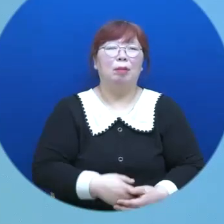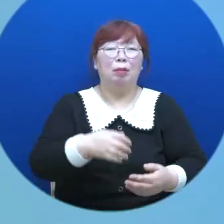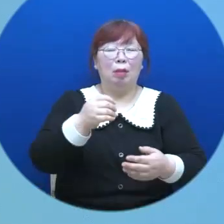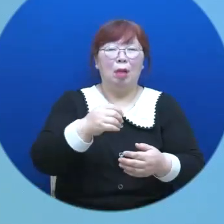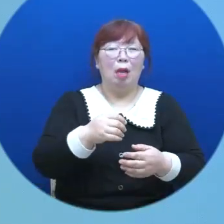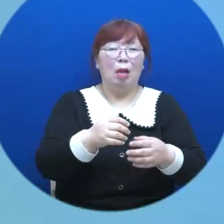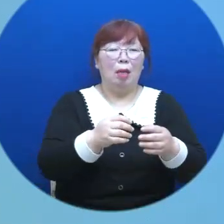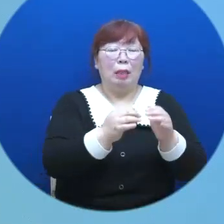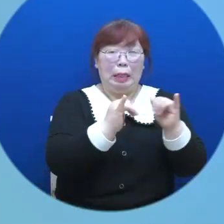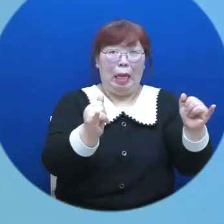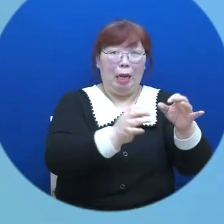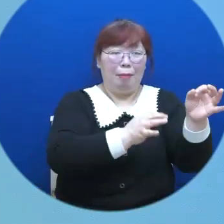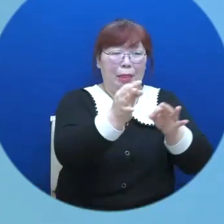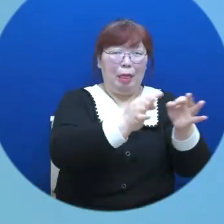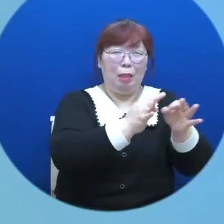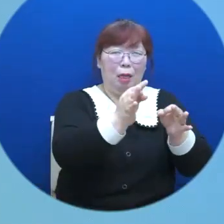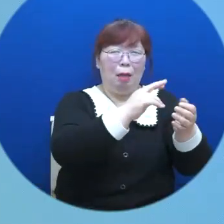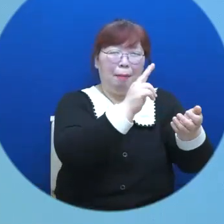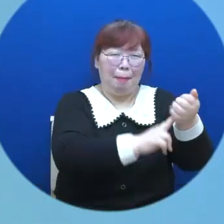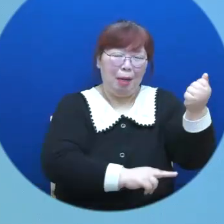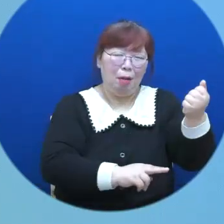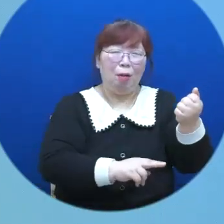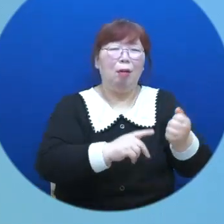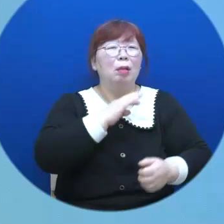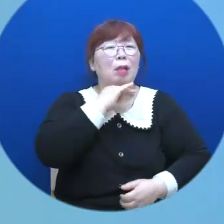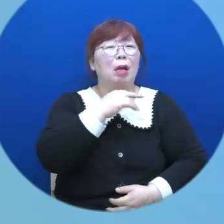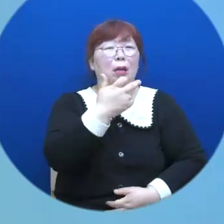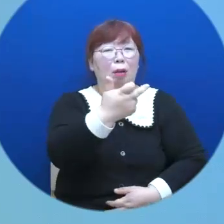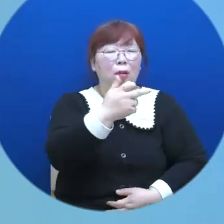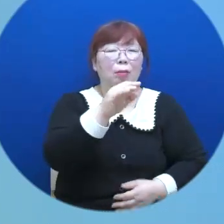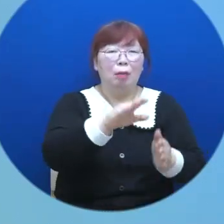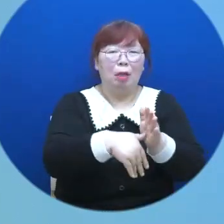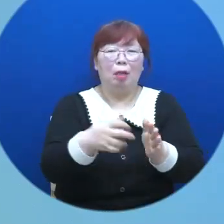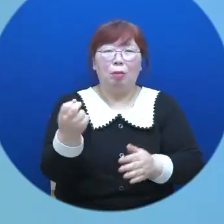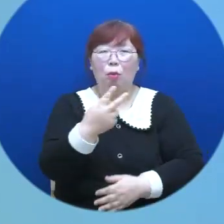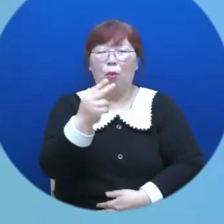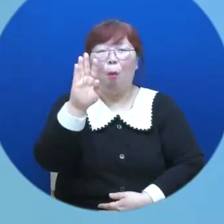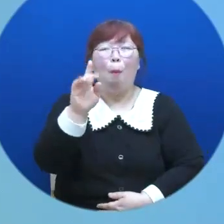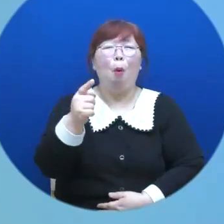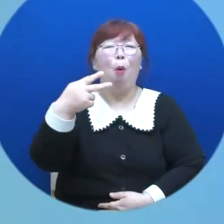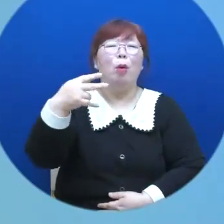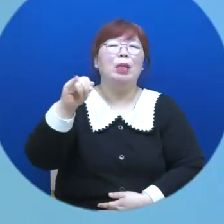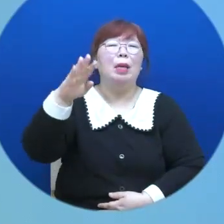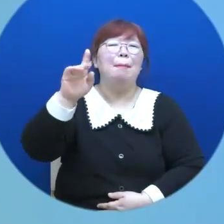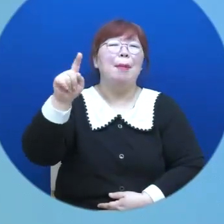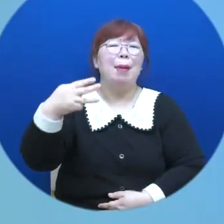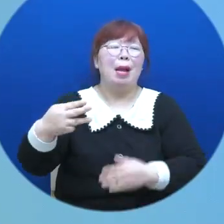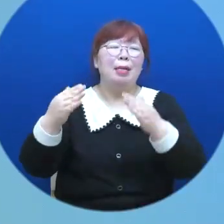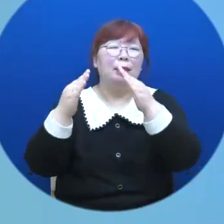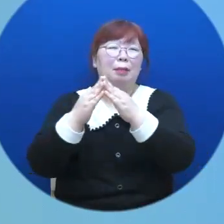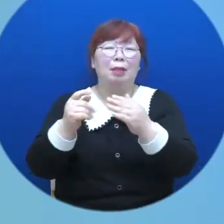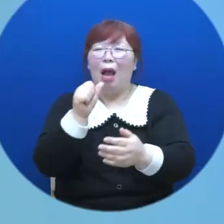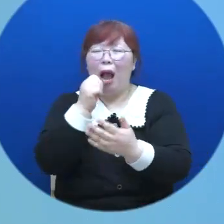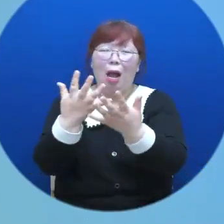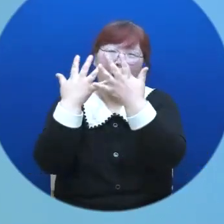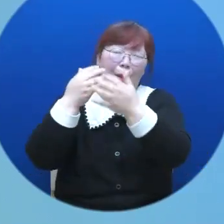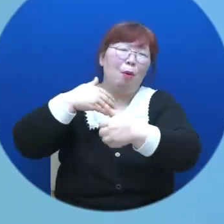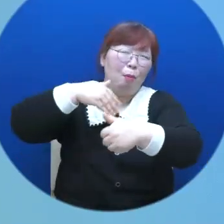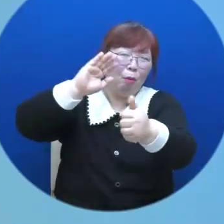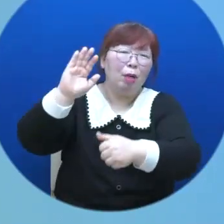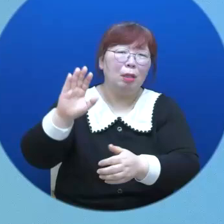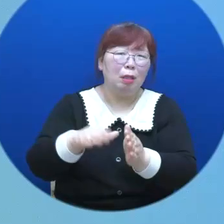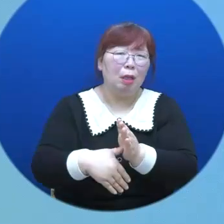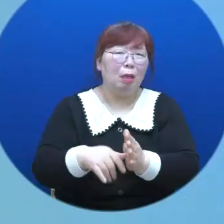인신매매로 팔려갈 때 17살. 보디발의 집에서 감옥으로 들어갈 때 몇